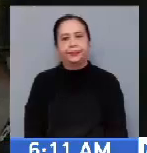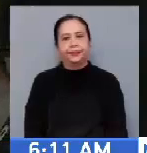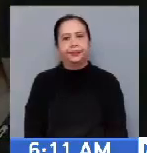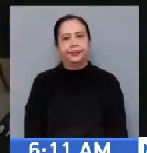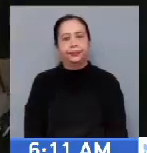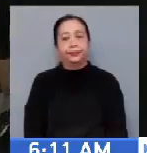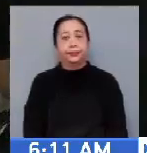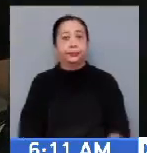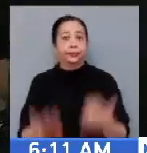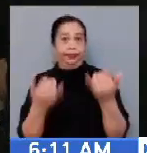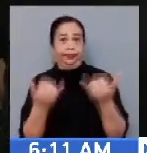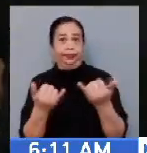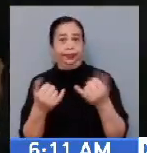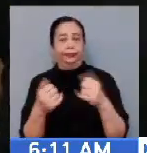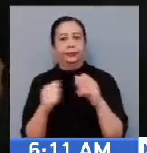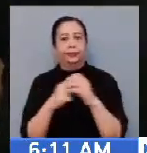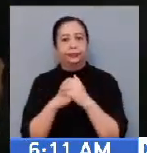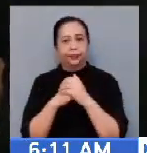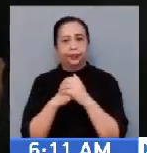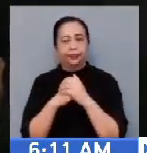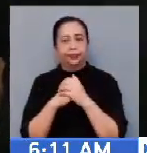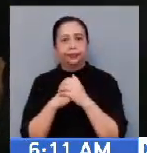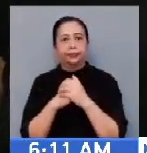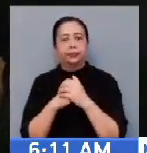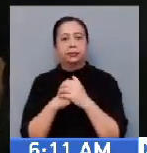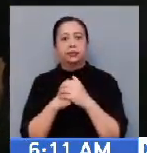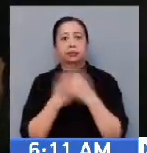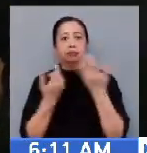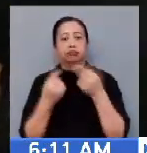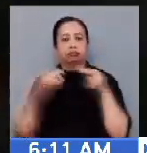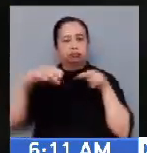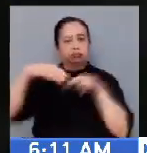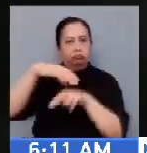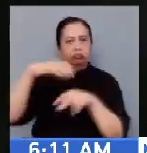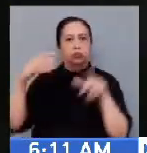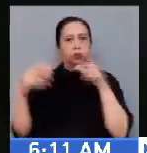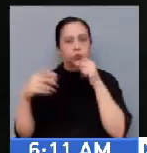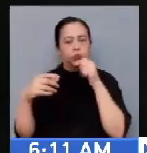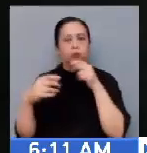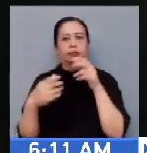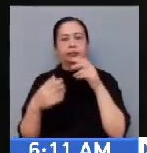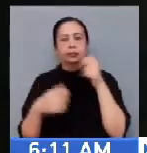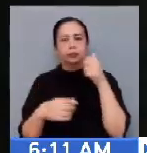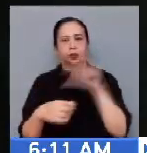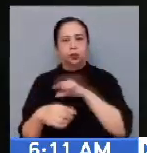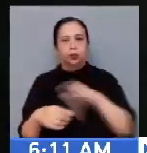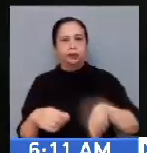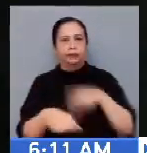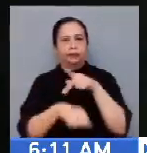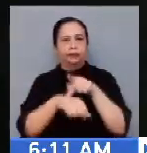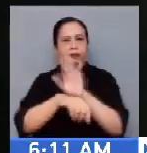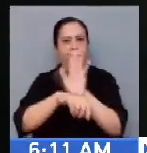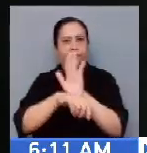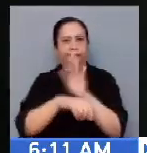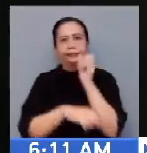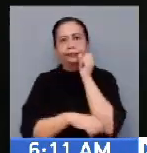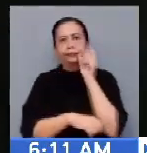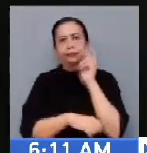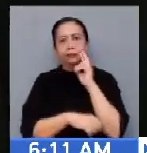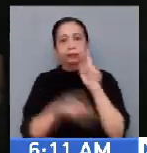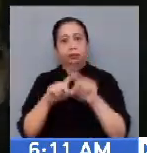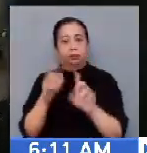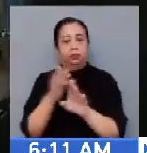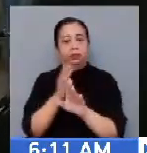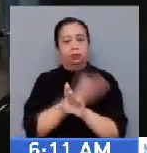ang libing ng reyna ng pelikulang Pilipino na si Susan Roses. Pero bago yan, bumuhos ang